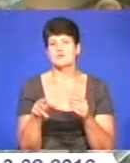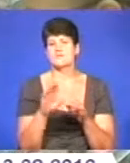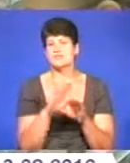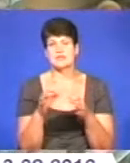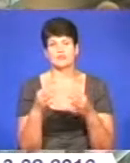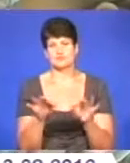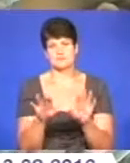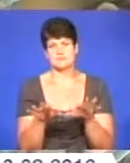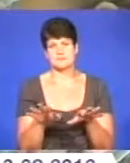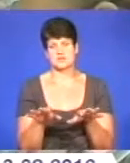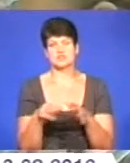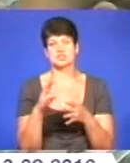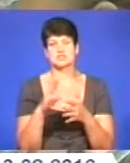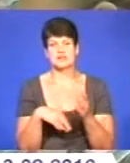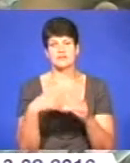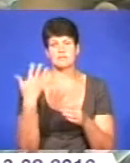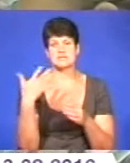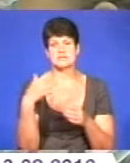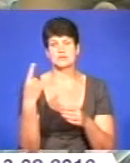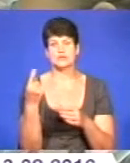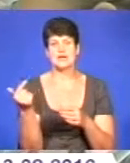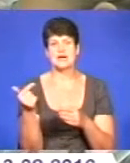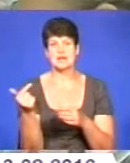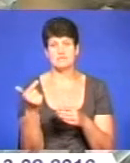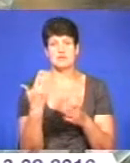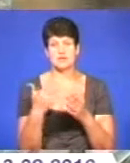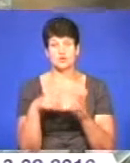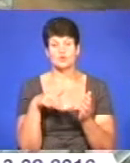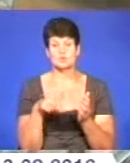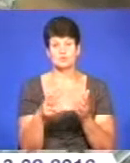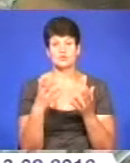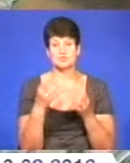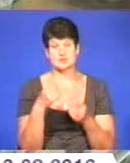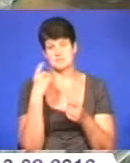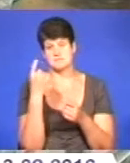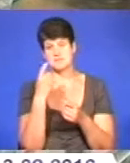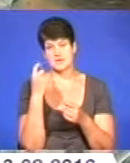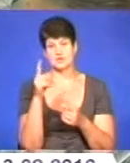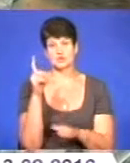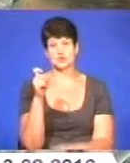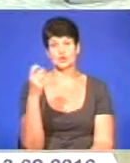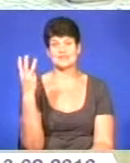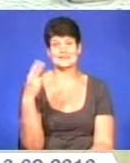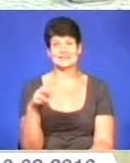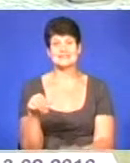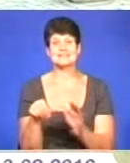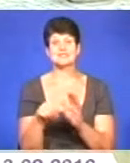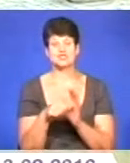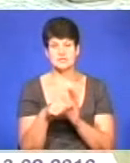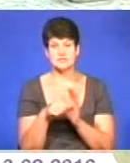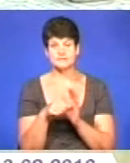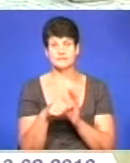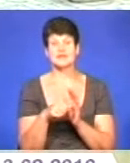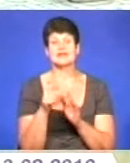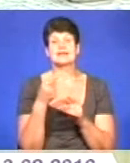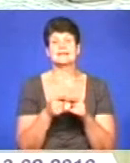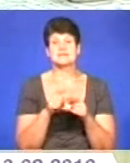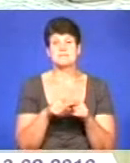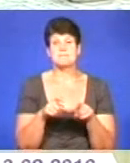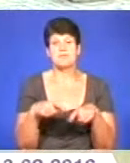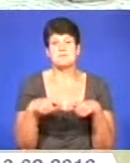місцях. Нагадаємо, штраф – 51 гривня, а якщо пішохід ще й п'яний, то 136. Саме такі самовільні